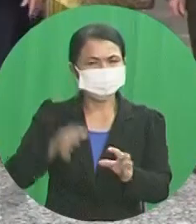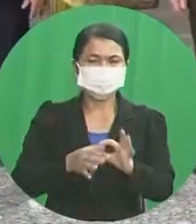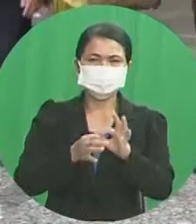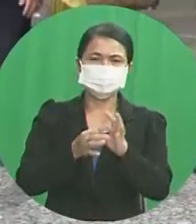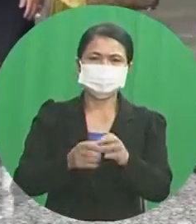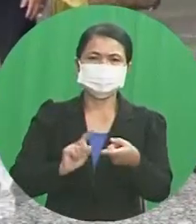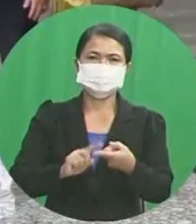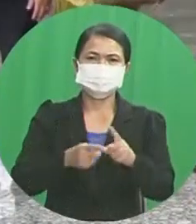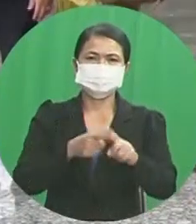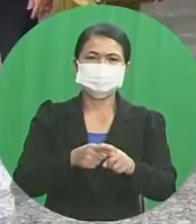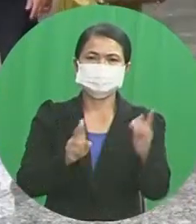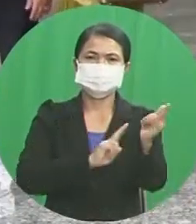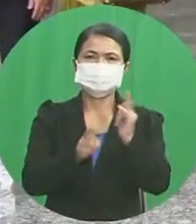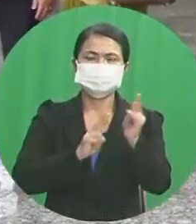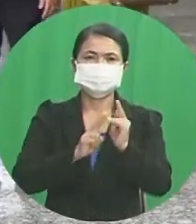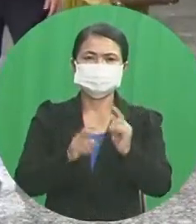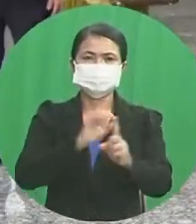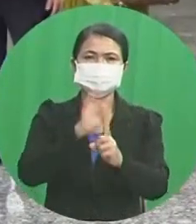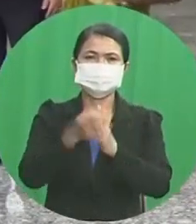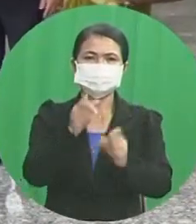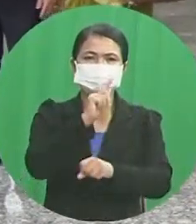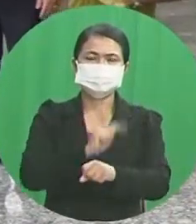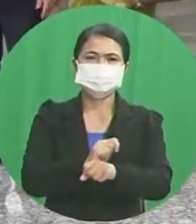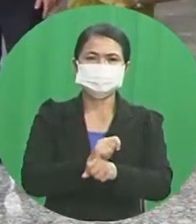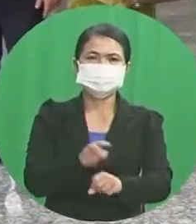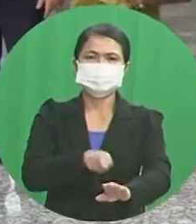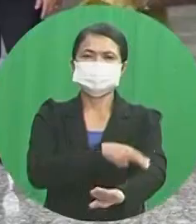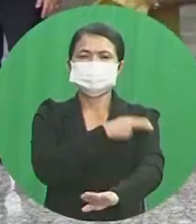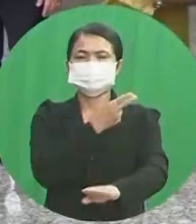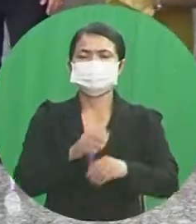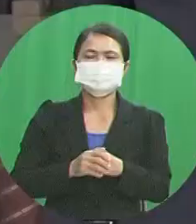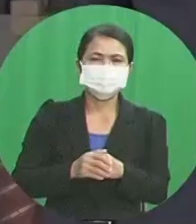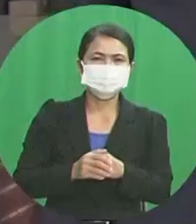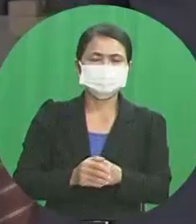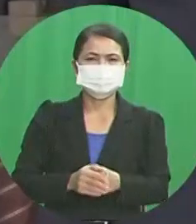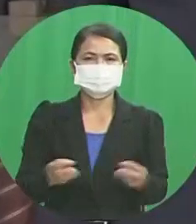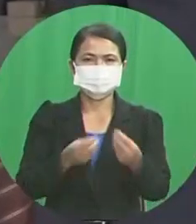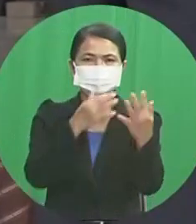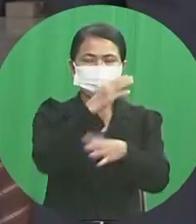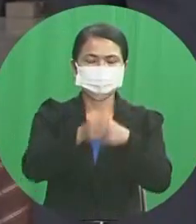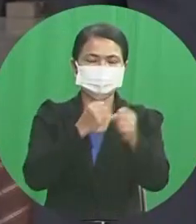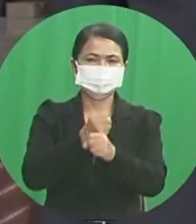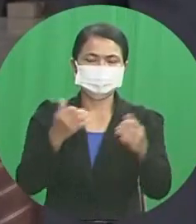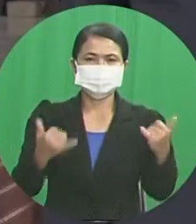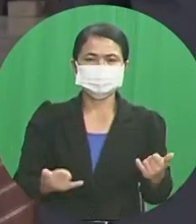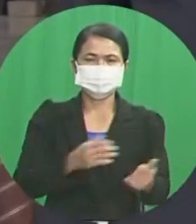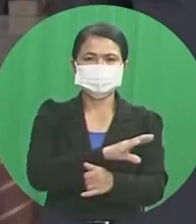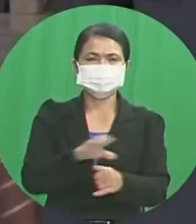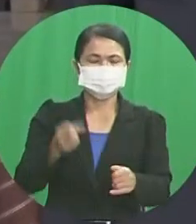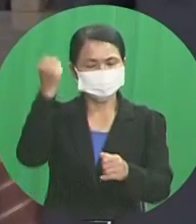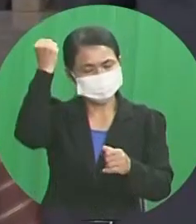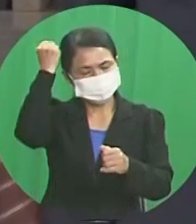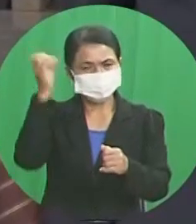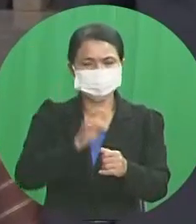ងជាមិត្តភាពជាបងប្អូនជាវប្បធម៌ប្រពៃណីជាយូរលង់ណាស់មកហើយហើយជាច្រើនឆ្នាំកន្លងមកនេះកម្ពុជានិងឡាវ